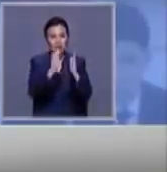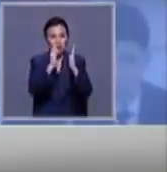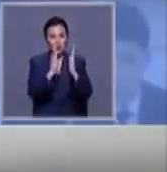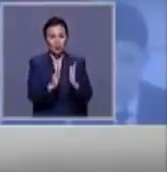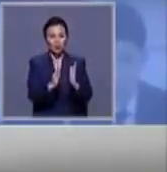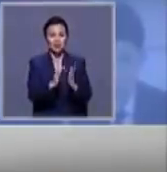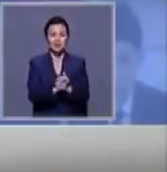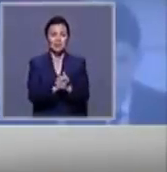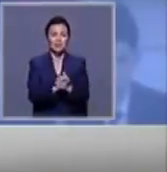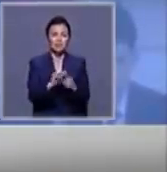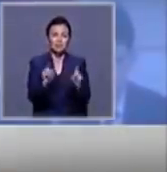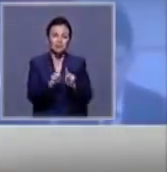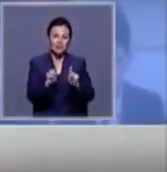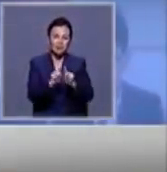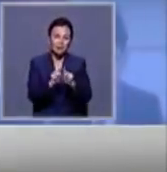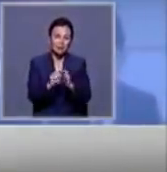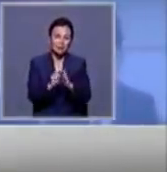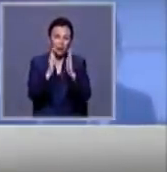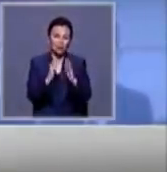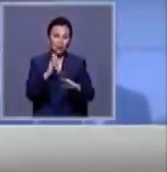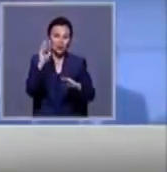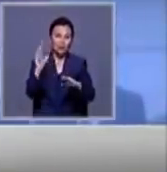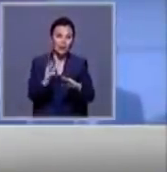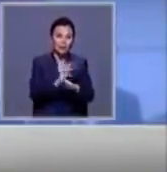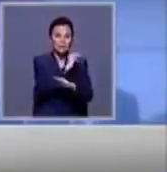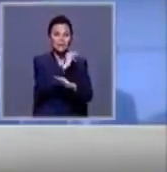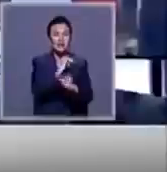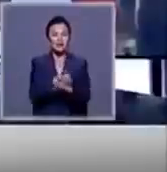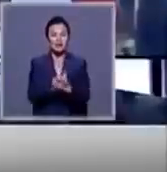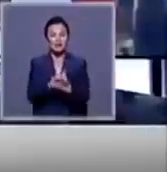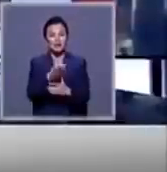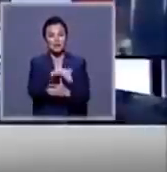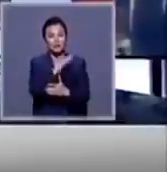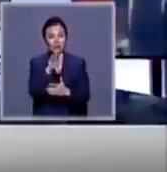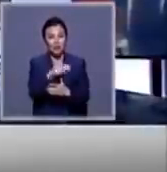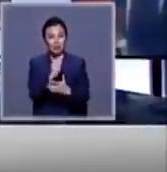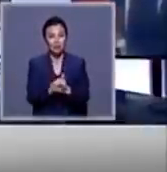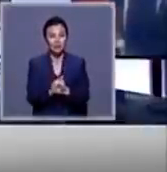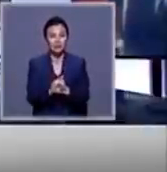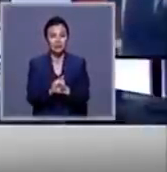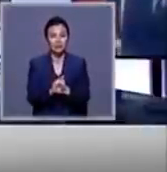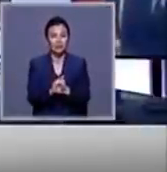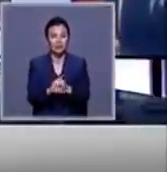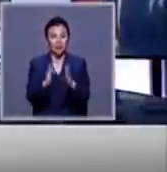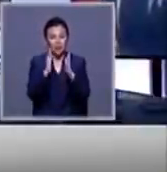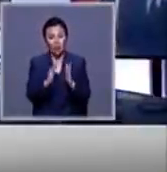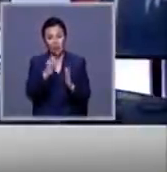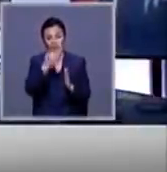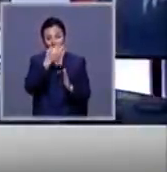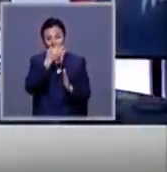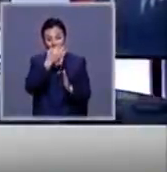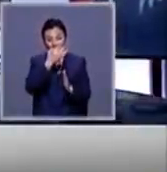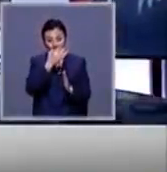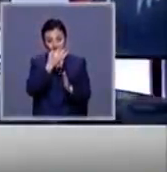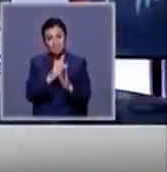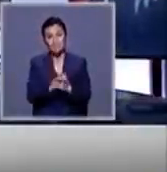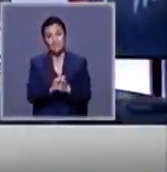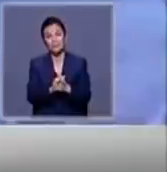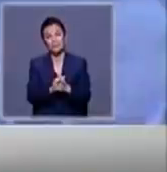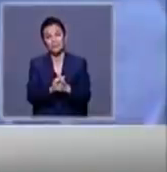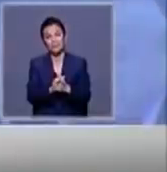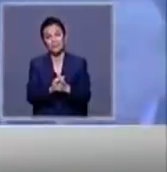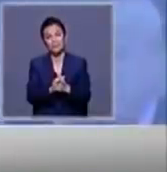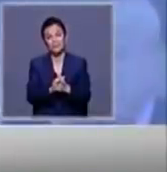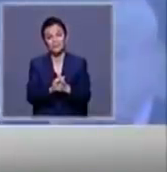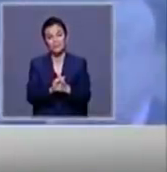ดโปร่งจากการเมืองจากมลทินทางสังคมอะไรทั้งหลายเนี่ยเป็นพวกแบบผู้มีสาขาอาชีพอะไรต่างๆก็แล้วแต่เนี่ยนะฮ